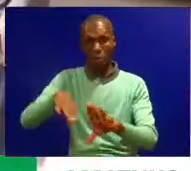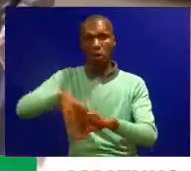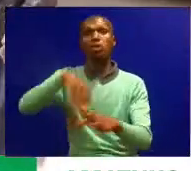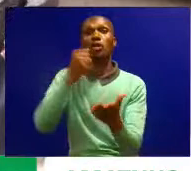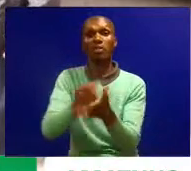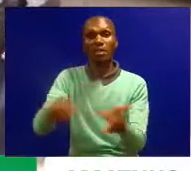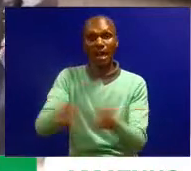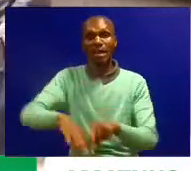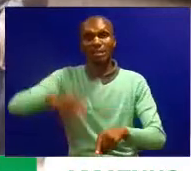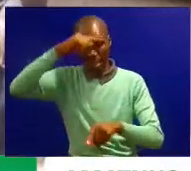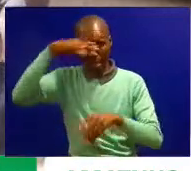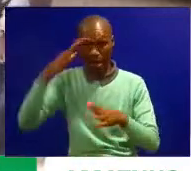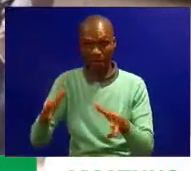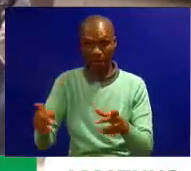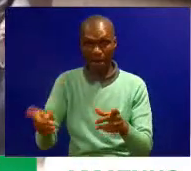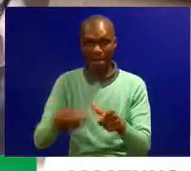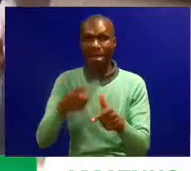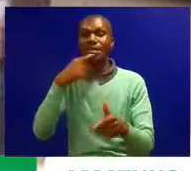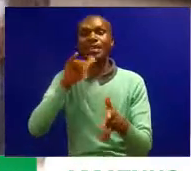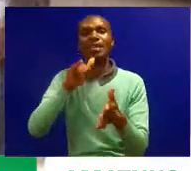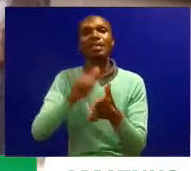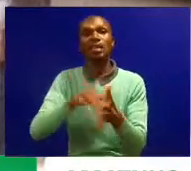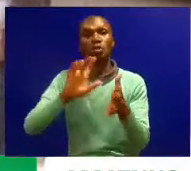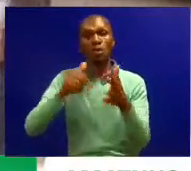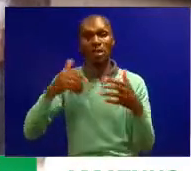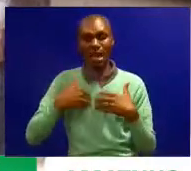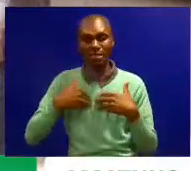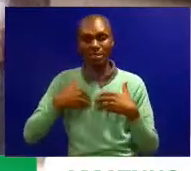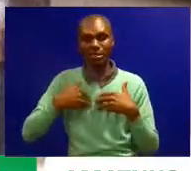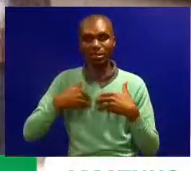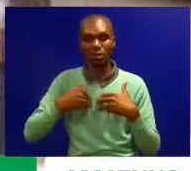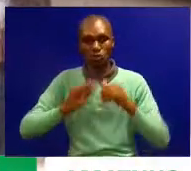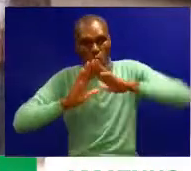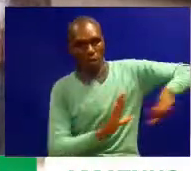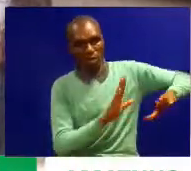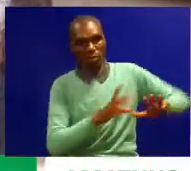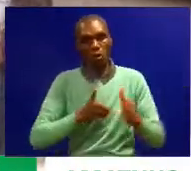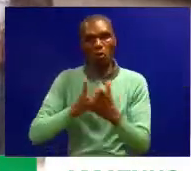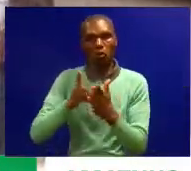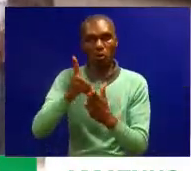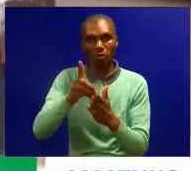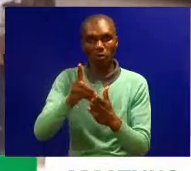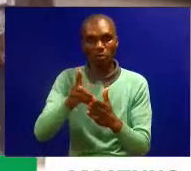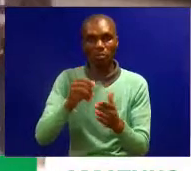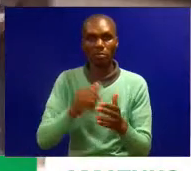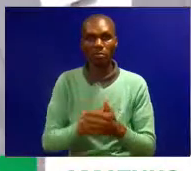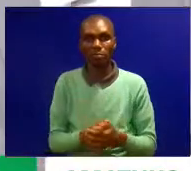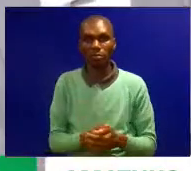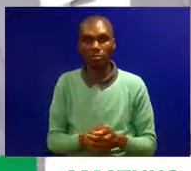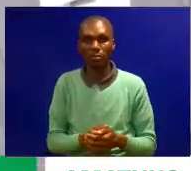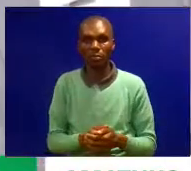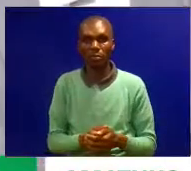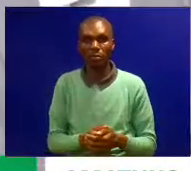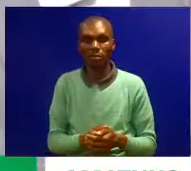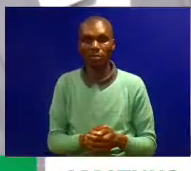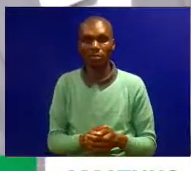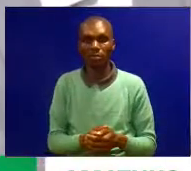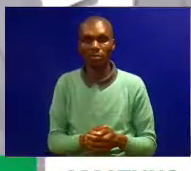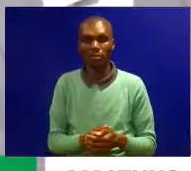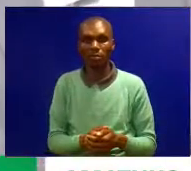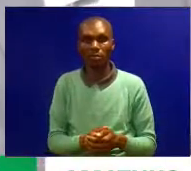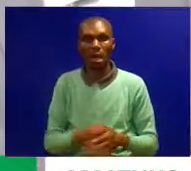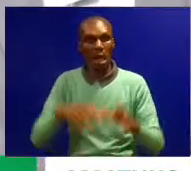buna omugavana ase atebire kelikeirera ogotiga kwae kogendereria omorobelio yo is absolutely no